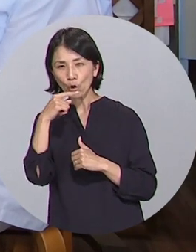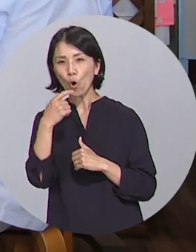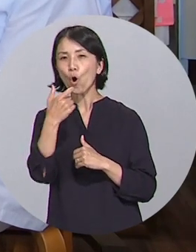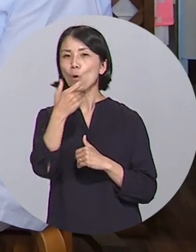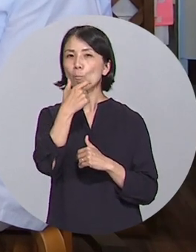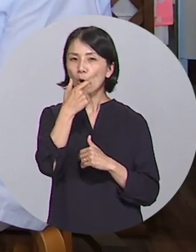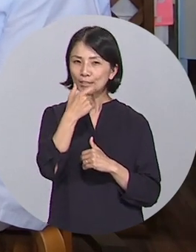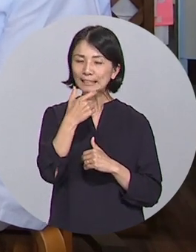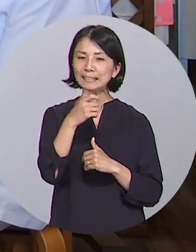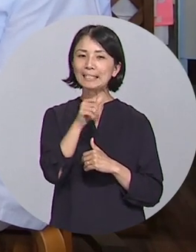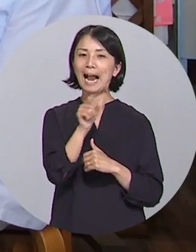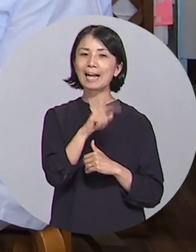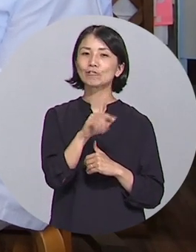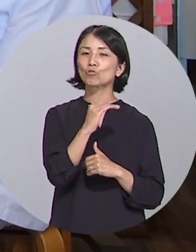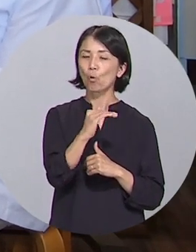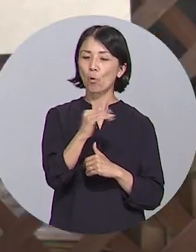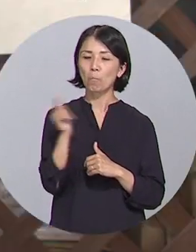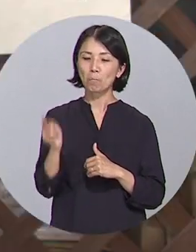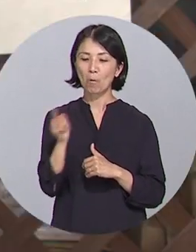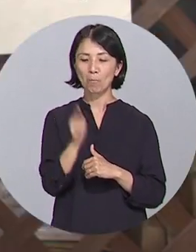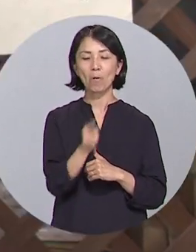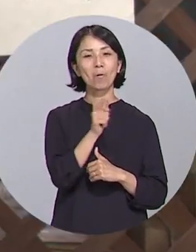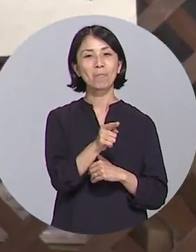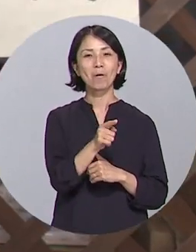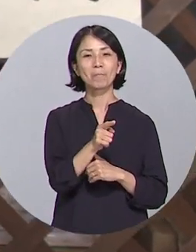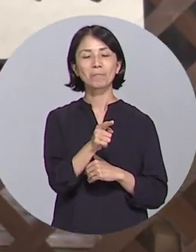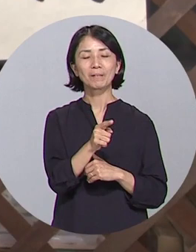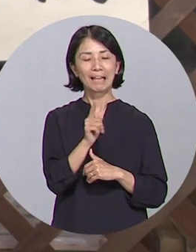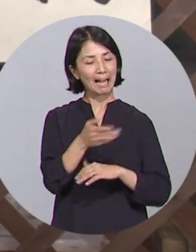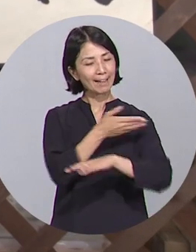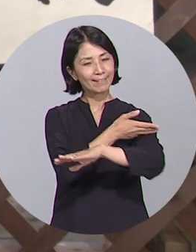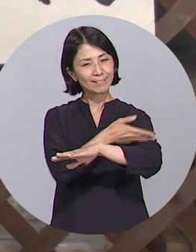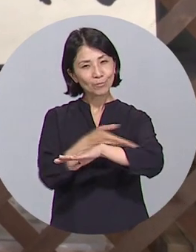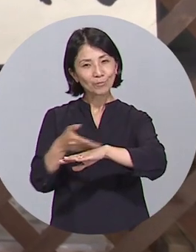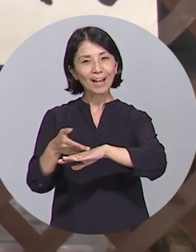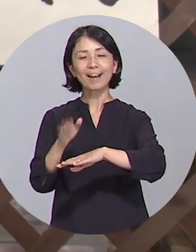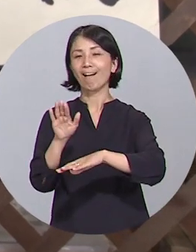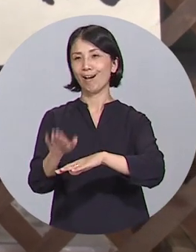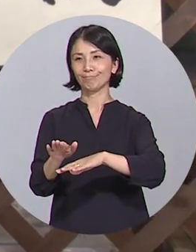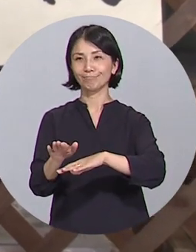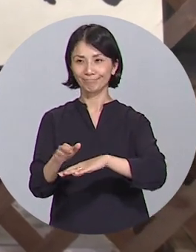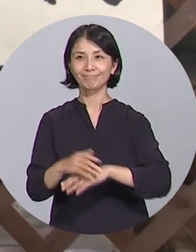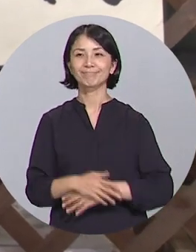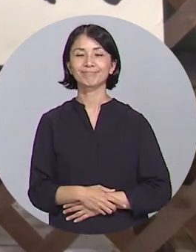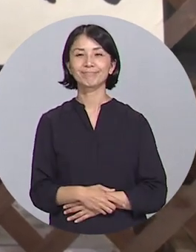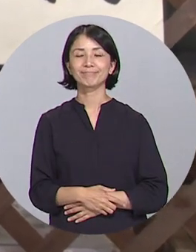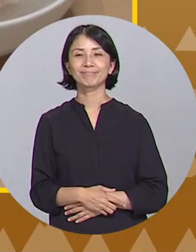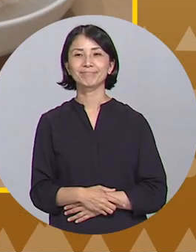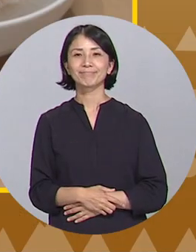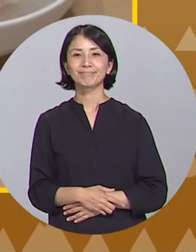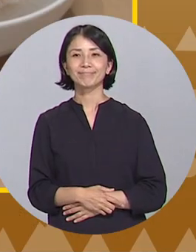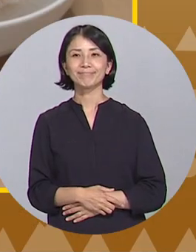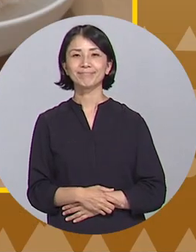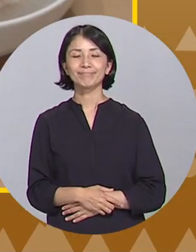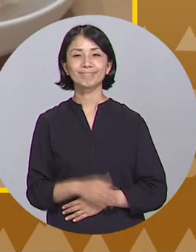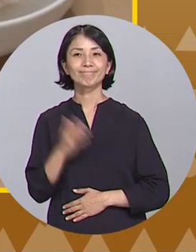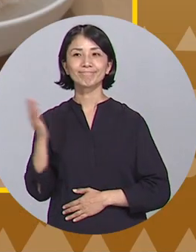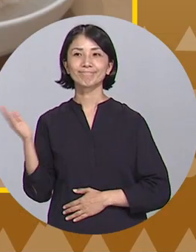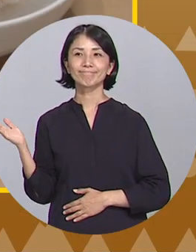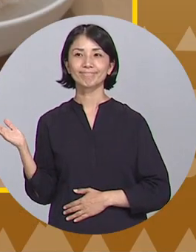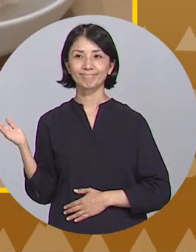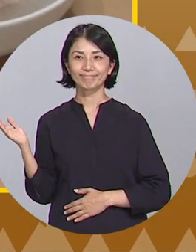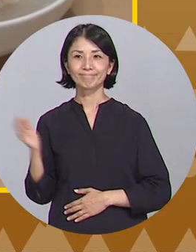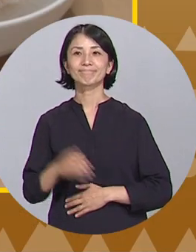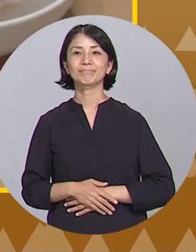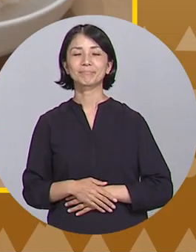とどめにあんこが来るような、はい、なんかね、一個ストーリー出来上がっちゃったみたいな感じがします。 続い